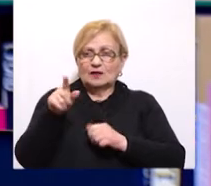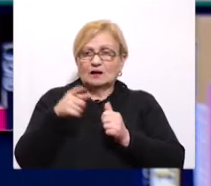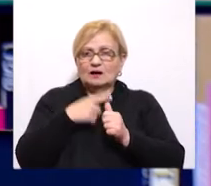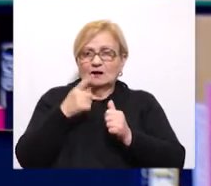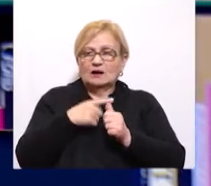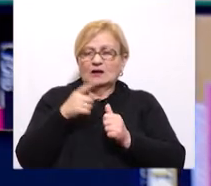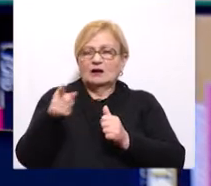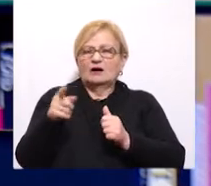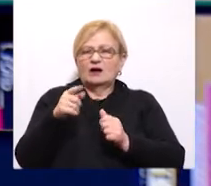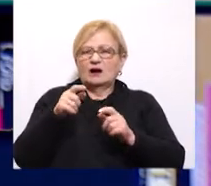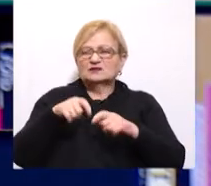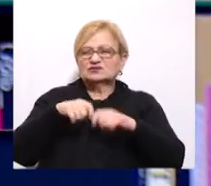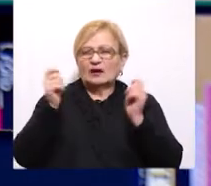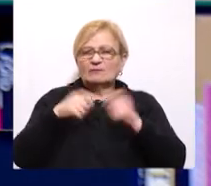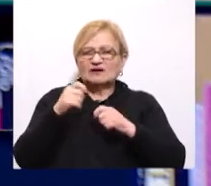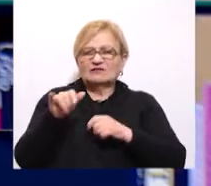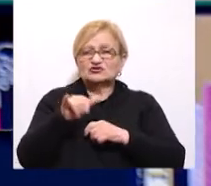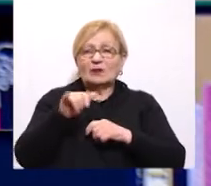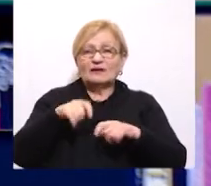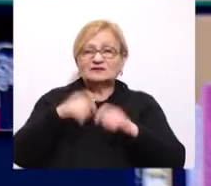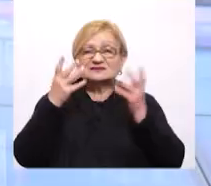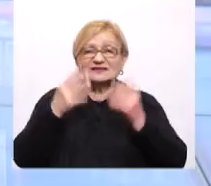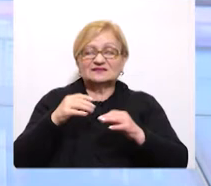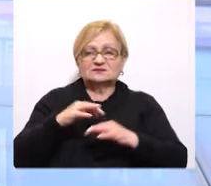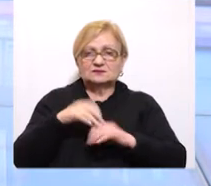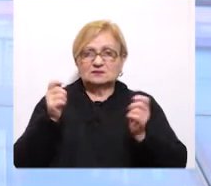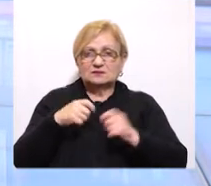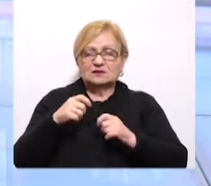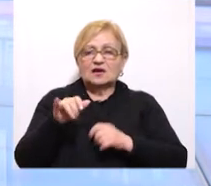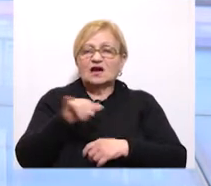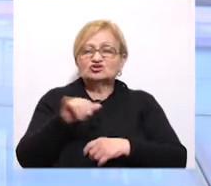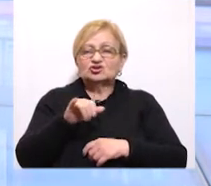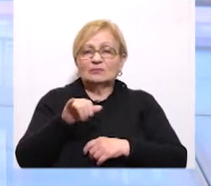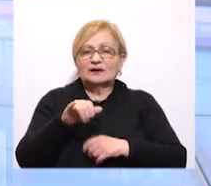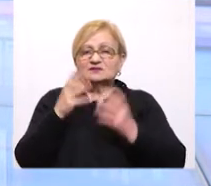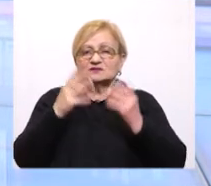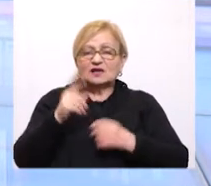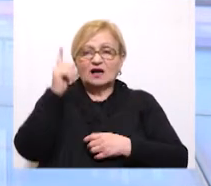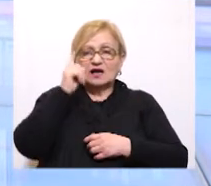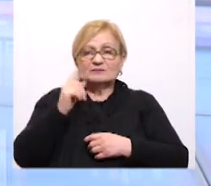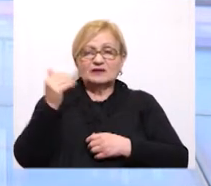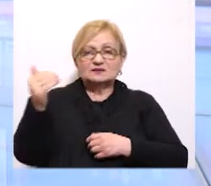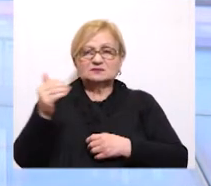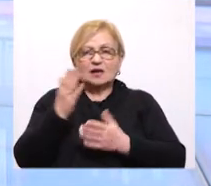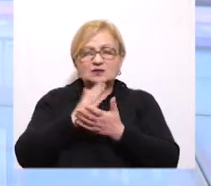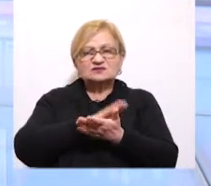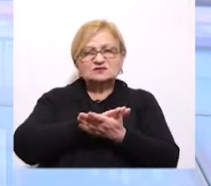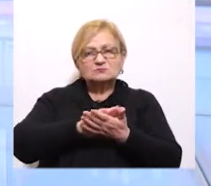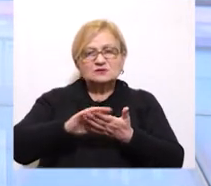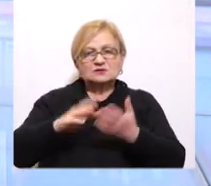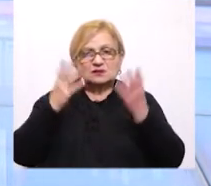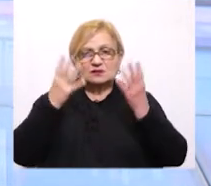თვითმარქვიას, შაბათის დამრღვევს ეძახდნენ იესოს. შაბათი, ბავშვებო, ებრაელებისთვის წმინდა დღეა